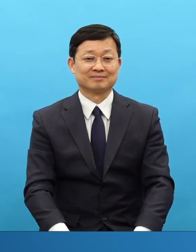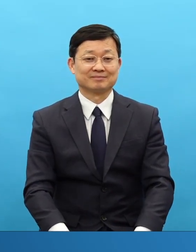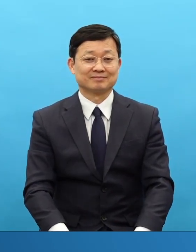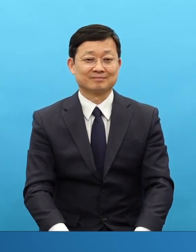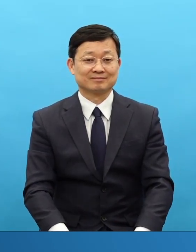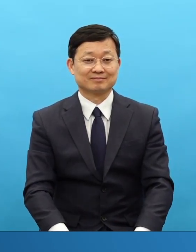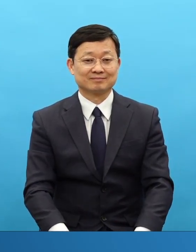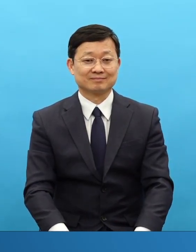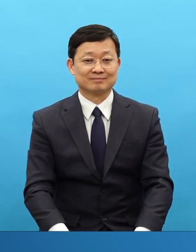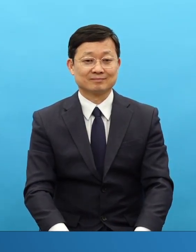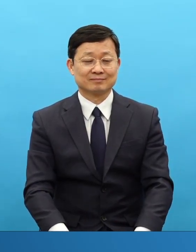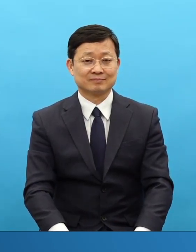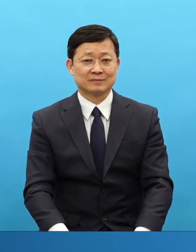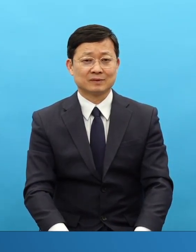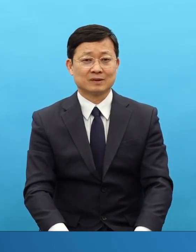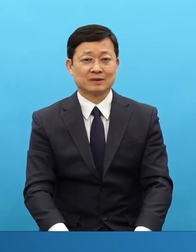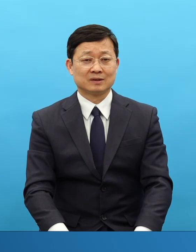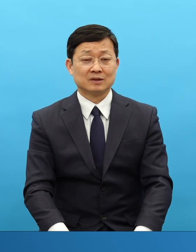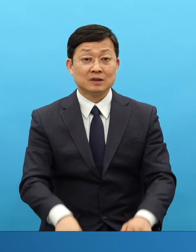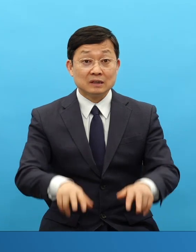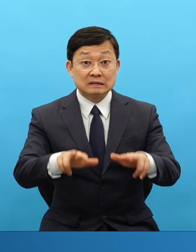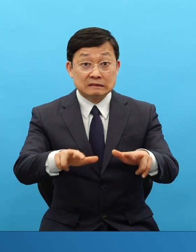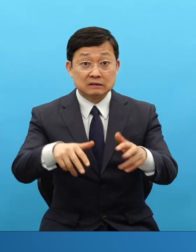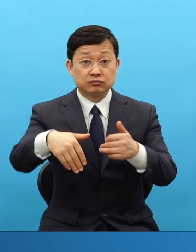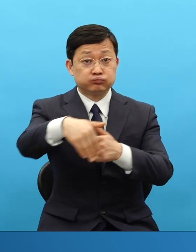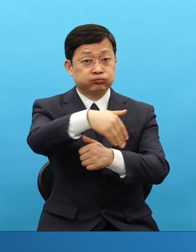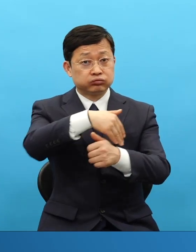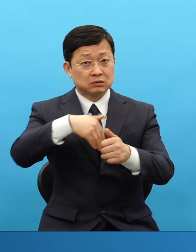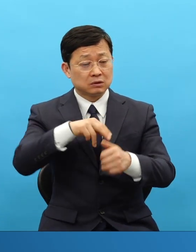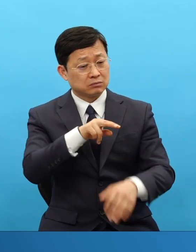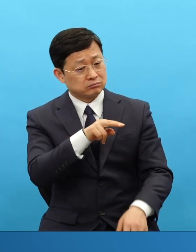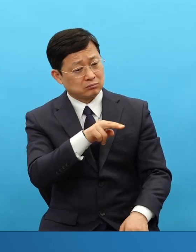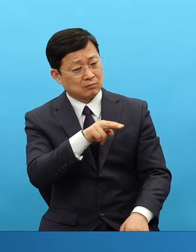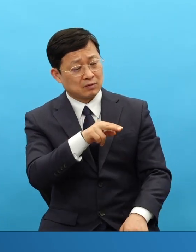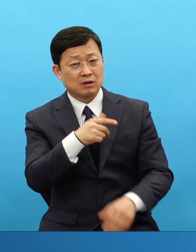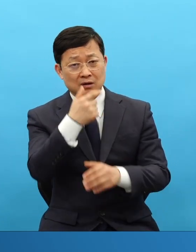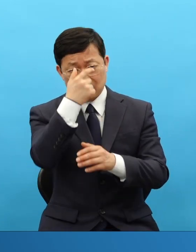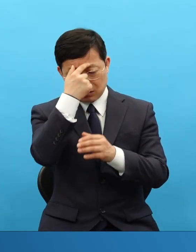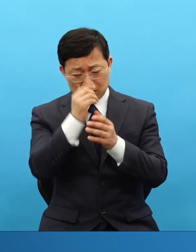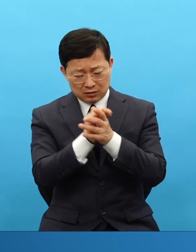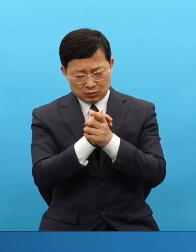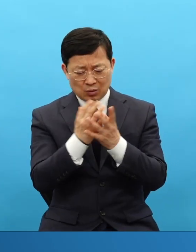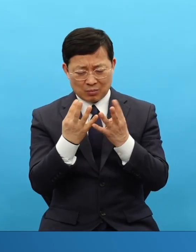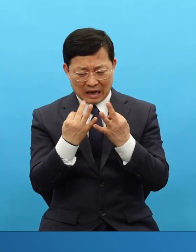진짜 기도해야 됩니다. 지금 어느 때보다 조금 우리 기도 필요합니다.